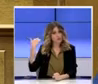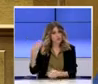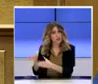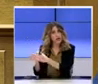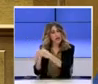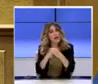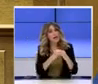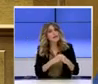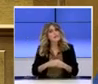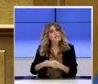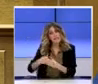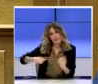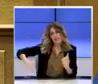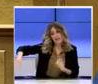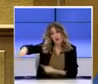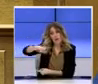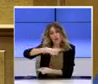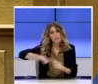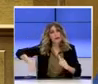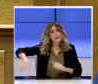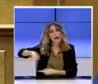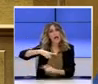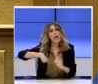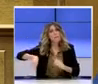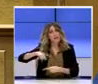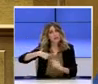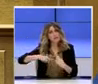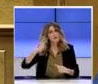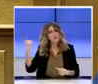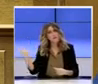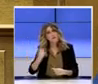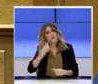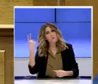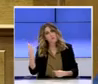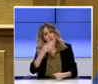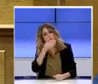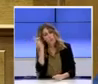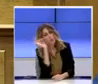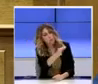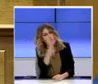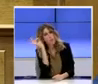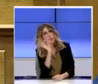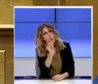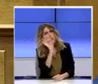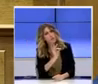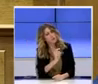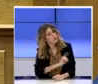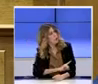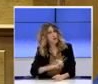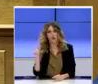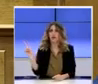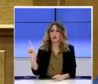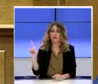η στάση της από αυτά τα συνήθη που πολλές φορές συνοδεύουν την πολιτική αντιπαράθεση.